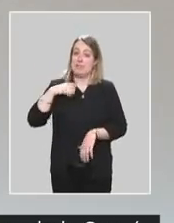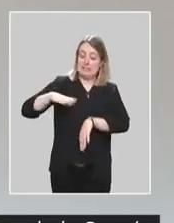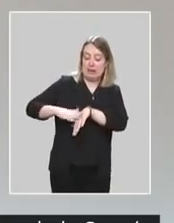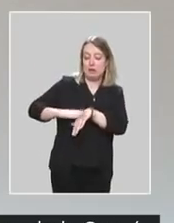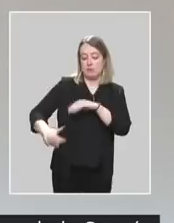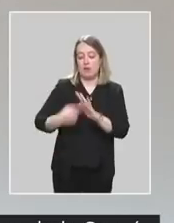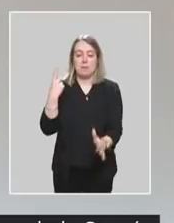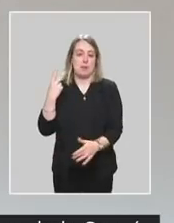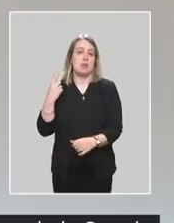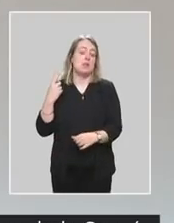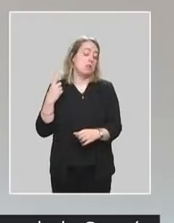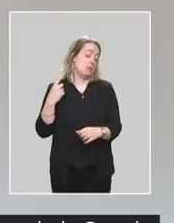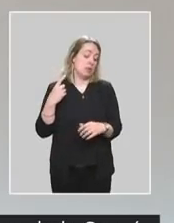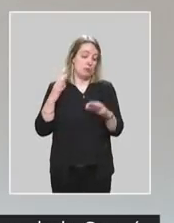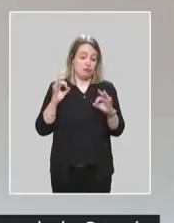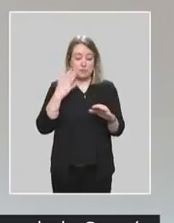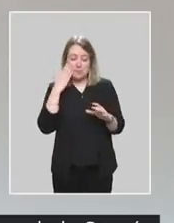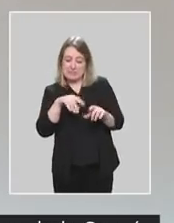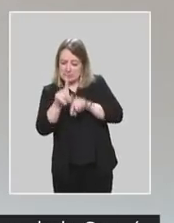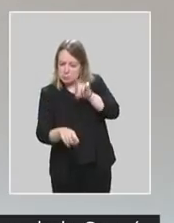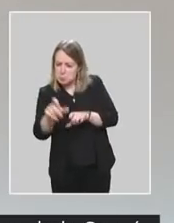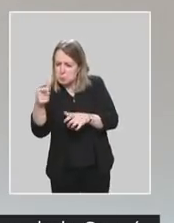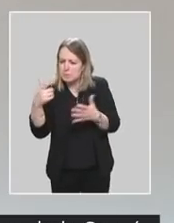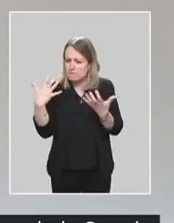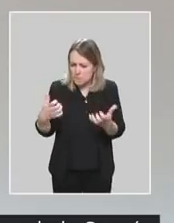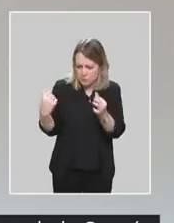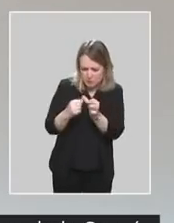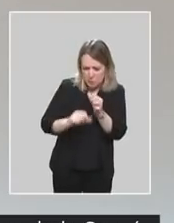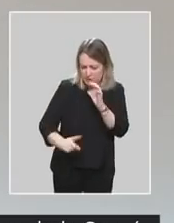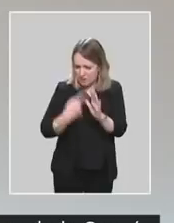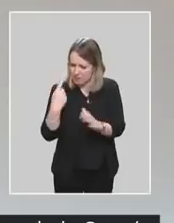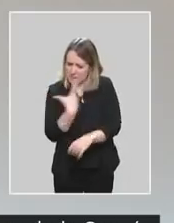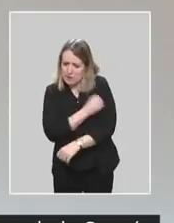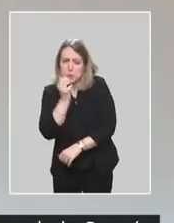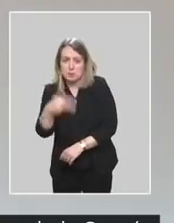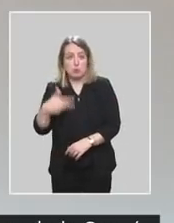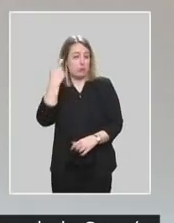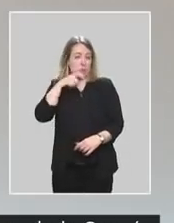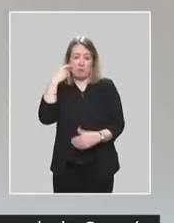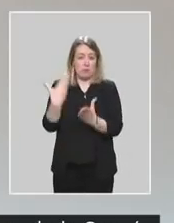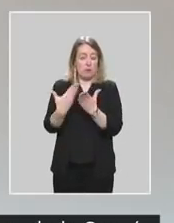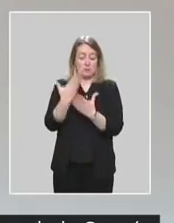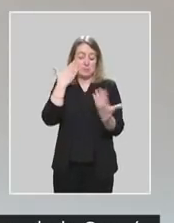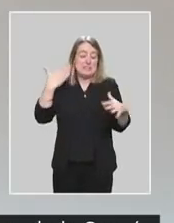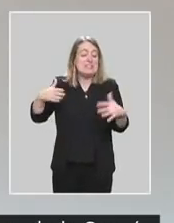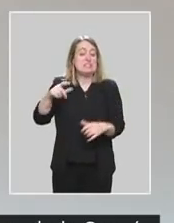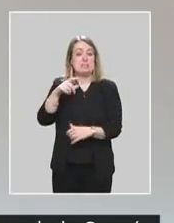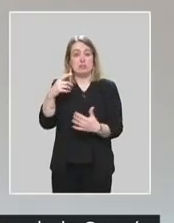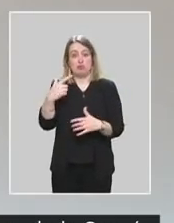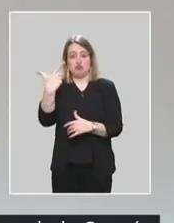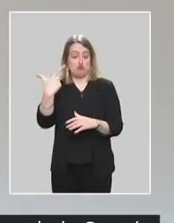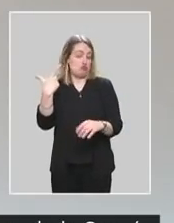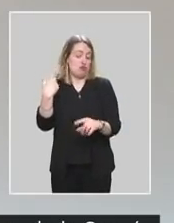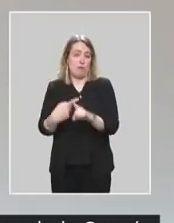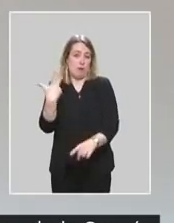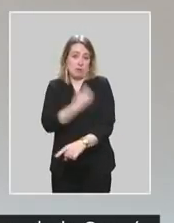vaccination, dans les enquêtes d'opinion que nous faisons, montrent que la quasi-totalité de celles et ceux qui ont eu déjà 2 doses est tout à fait prête à